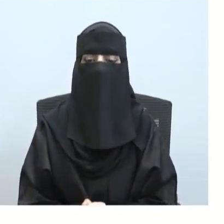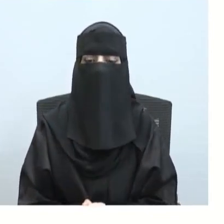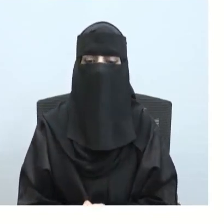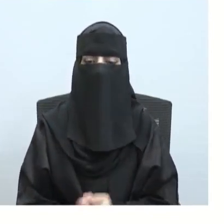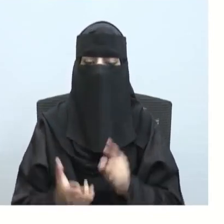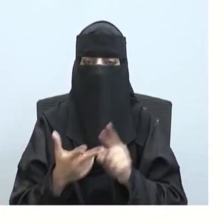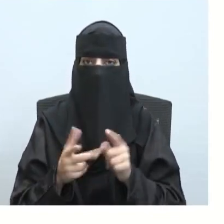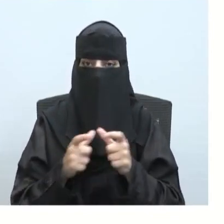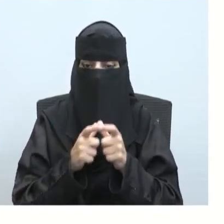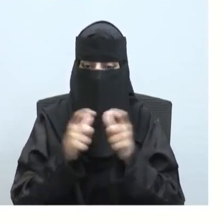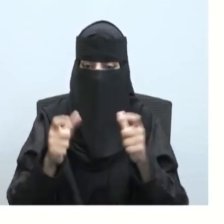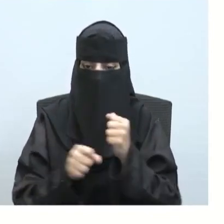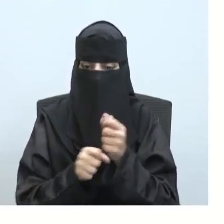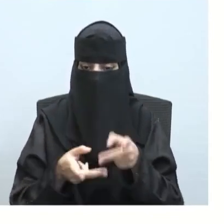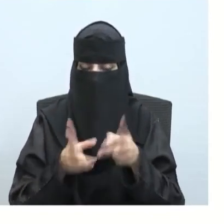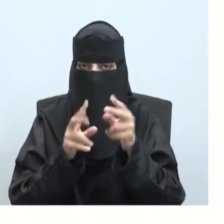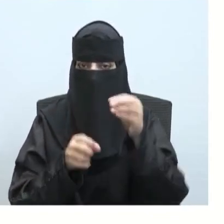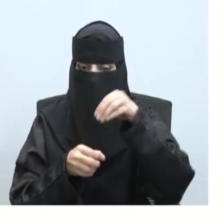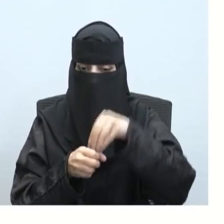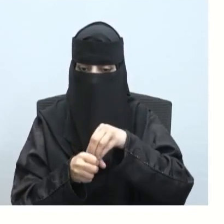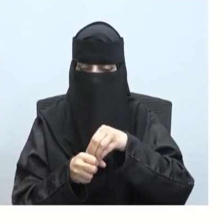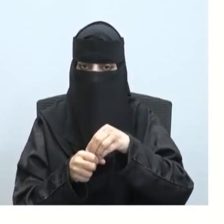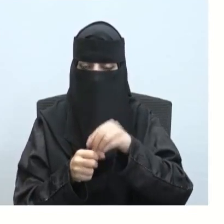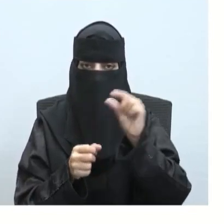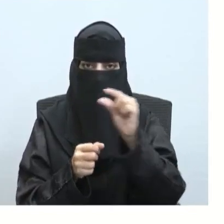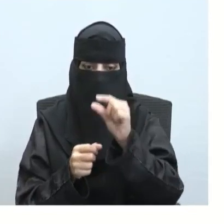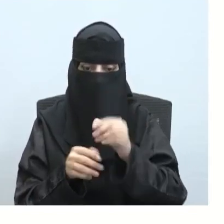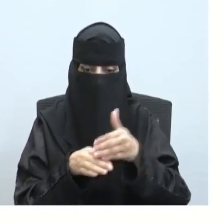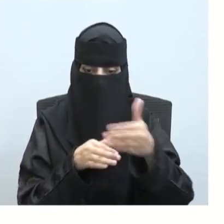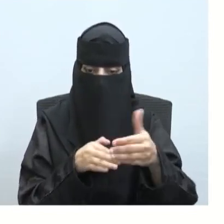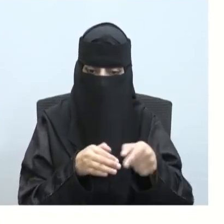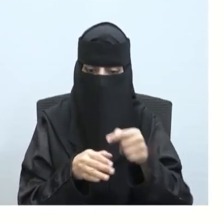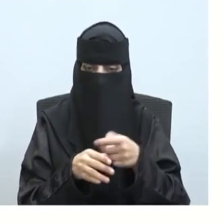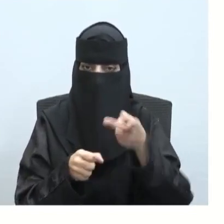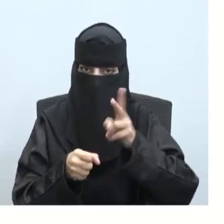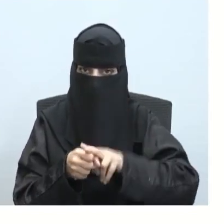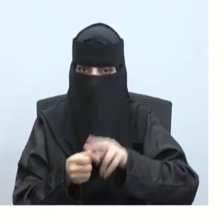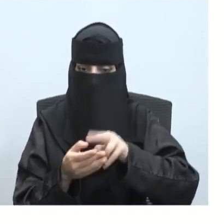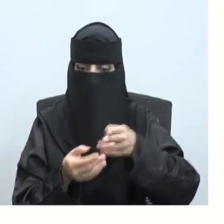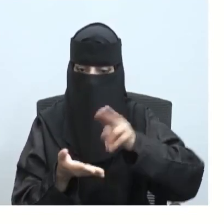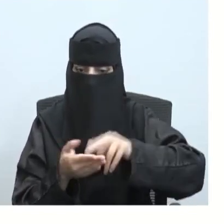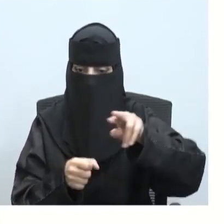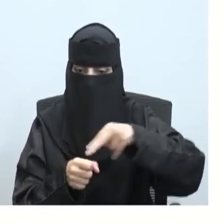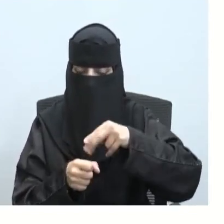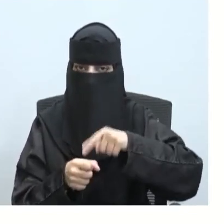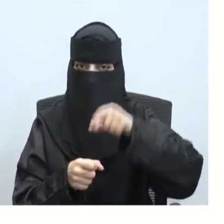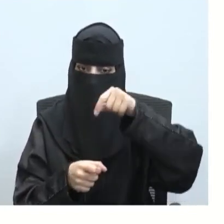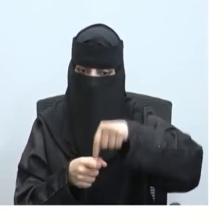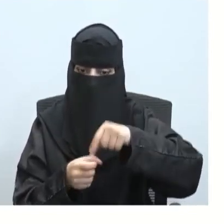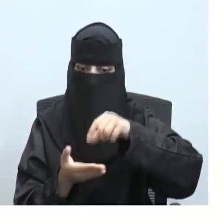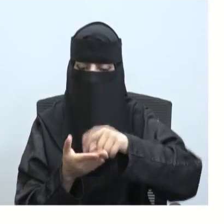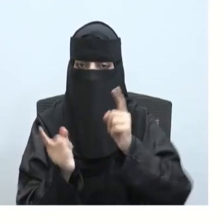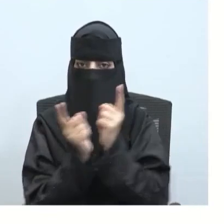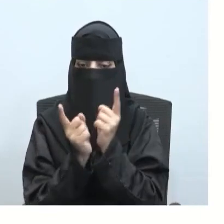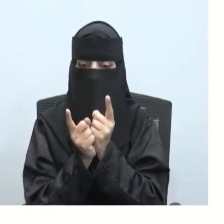ثالثاً، وسع مشروعك بحيث تقوم العقد الطرفية بعد تلقي طلبها بإعادة توجيه الرسالة إلى العقدة الوسطى المقابلة